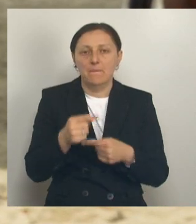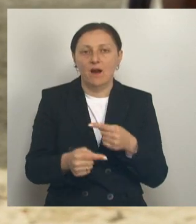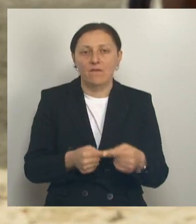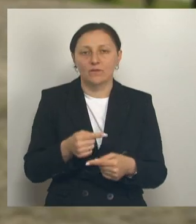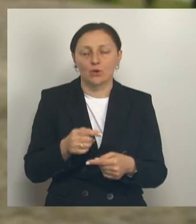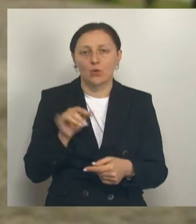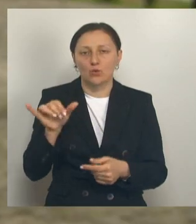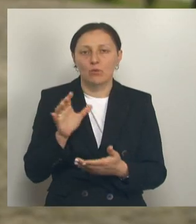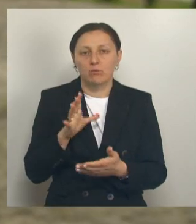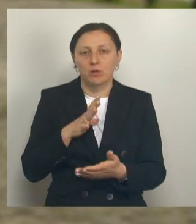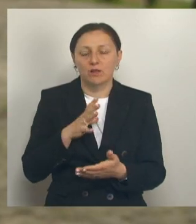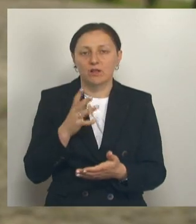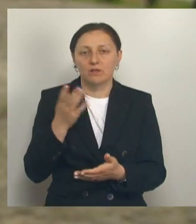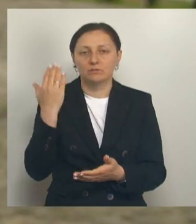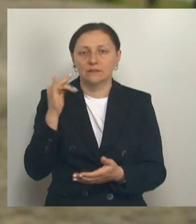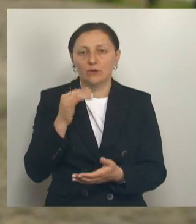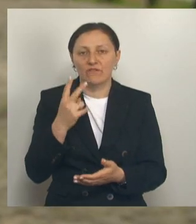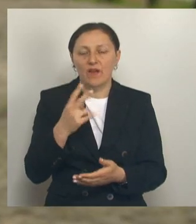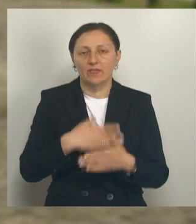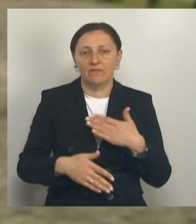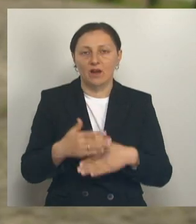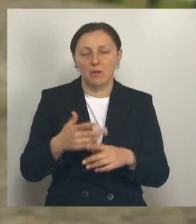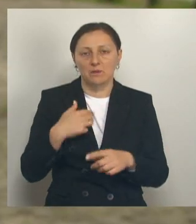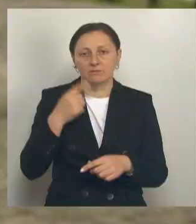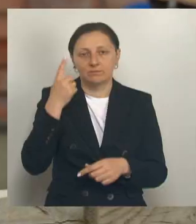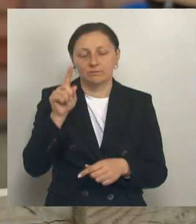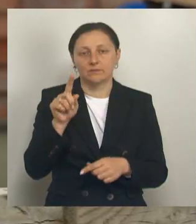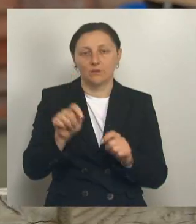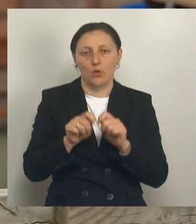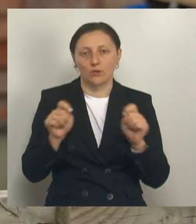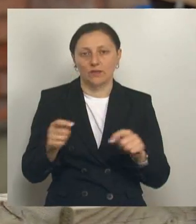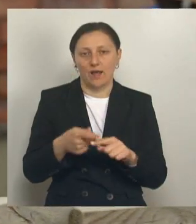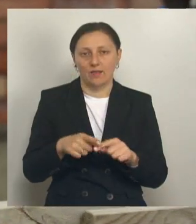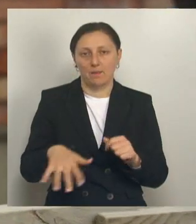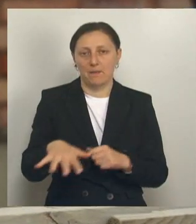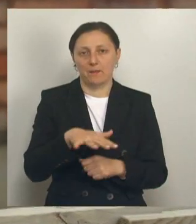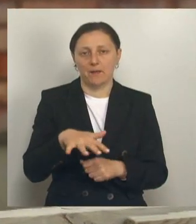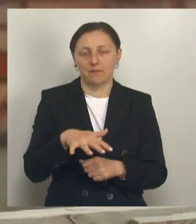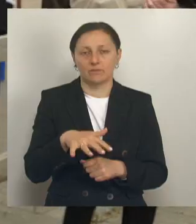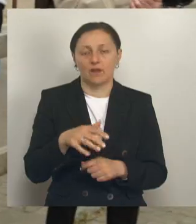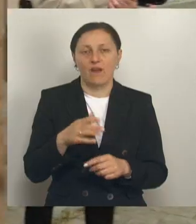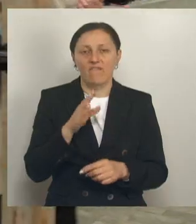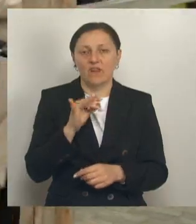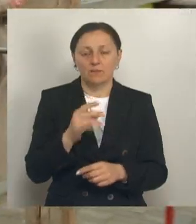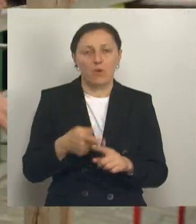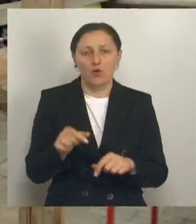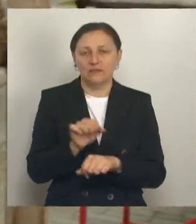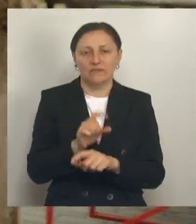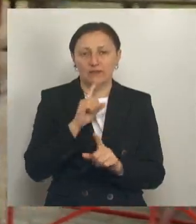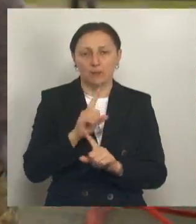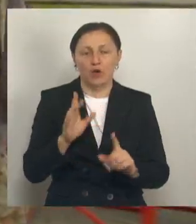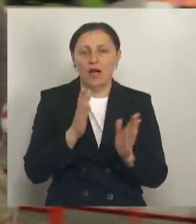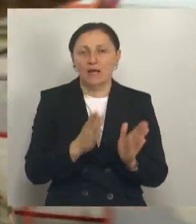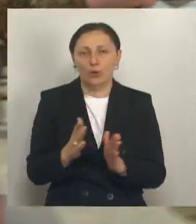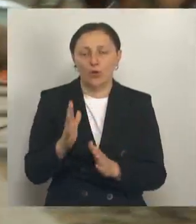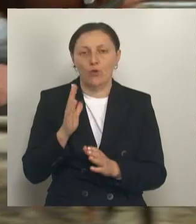два инвалида получилось следуя Завет у деда Вот Мы создали такое небольшое предприятие на этом Владимир не планирует останавливаться и